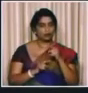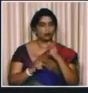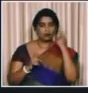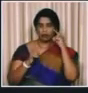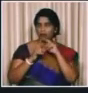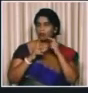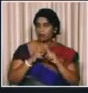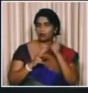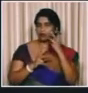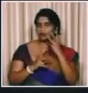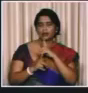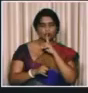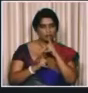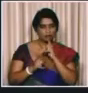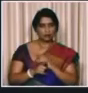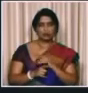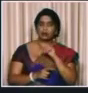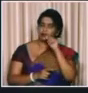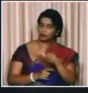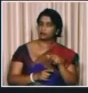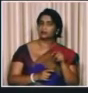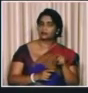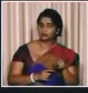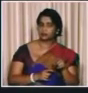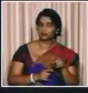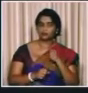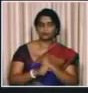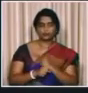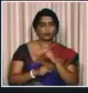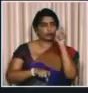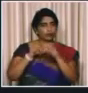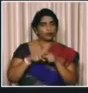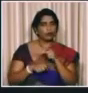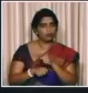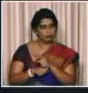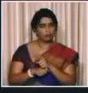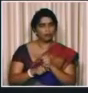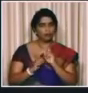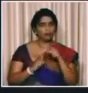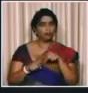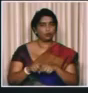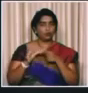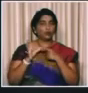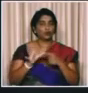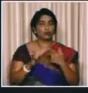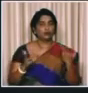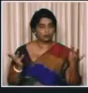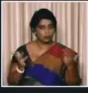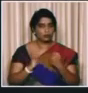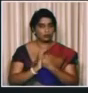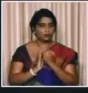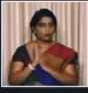කාරණා කීපයක් සම්බන්ධයෙන් කතා කරා ඉතින් ඇත්තරම මෙතන ඉන්න රාජ්‍ය නිලධාරීන්ට මේ සභාවේ ඇවිල්ලා මේකට උත්තර දෙන්න බෑ